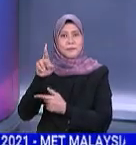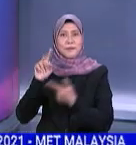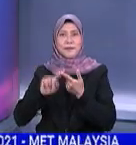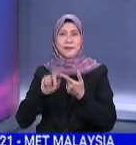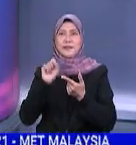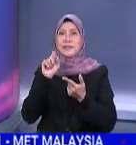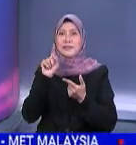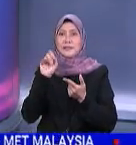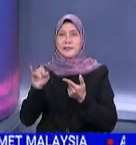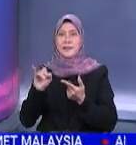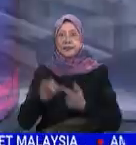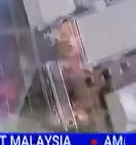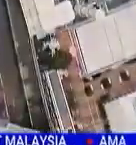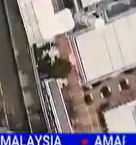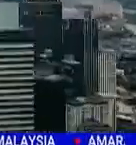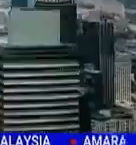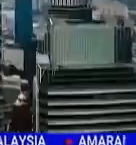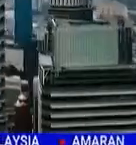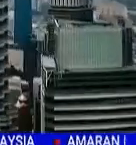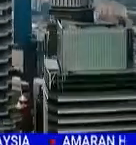P.